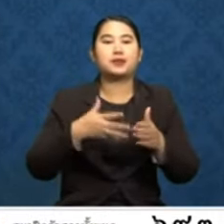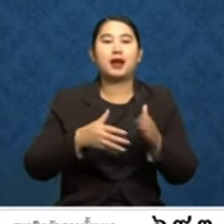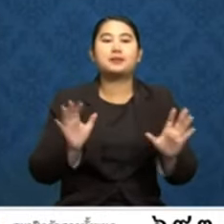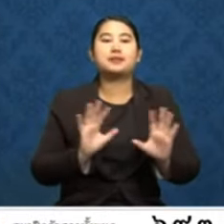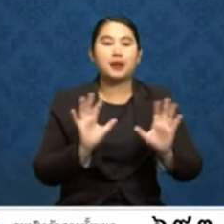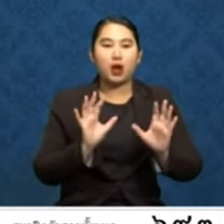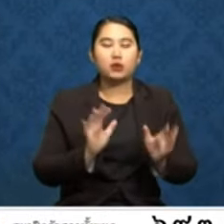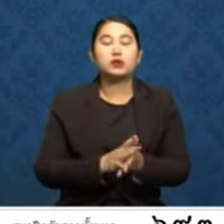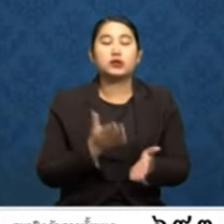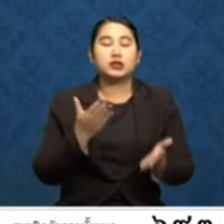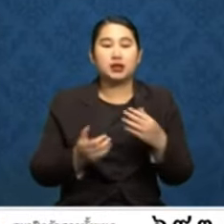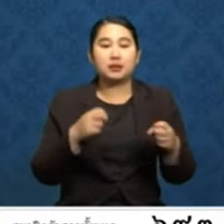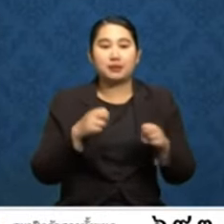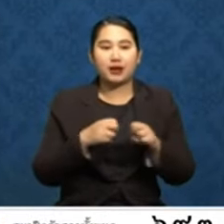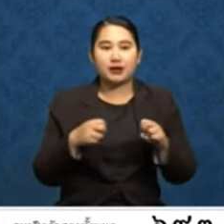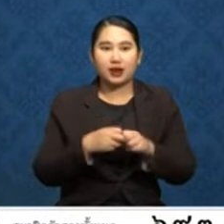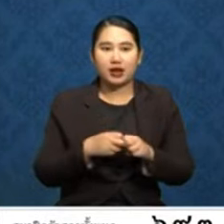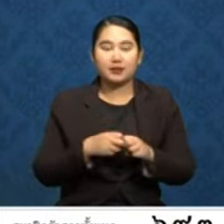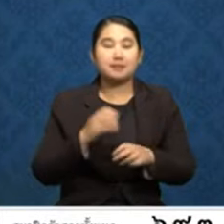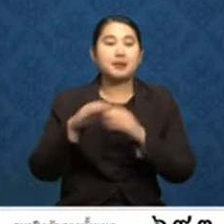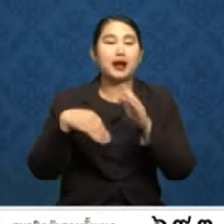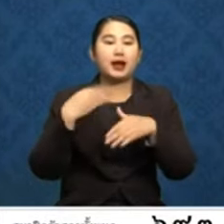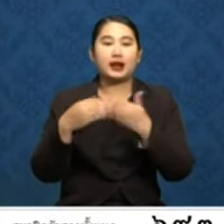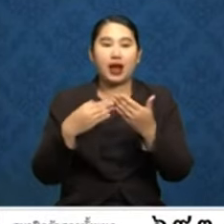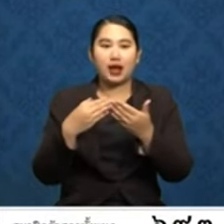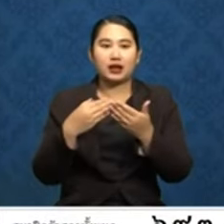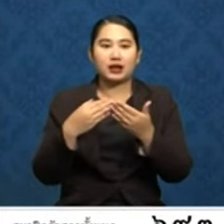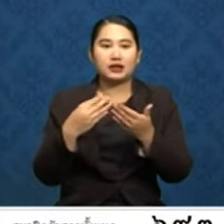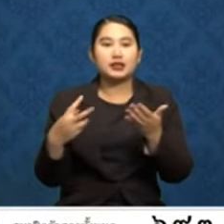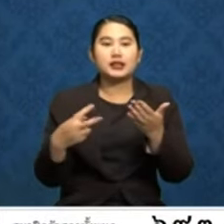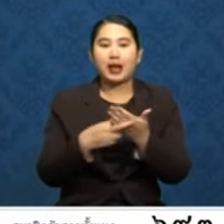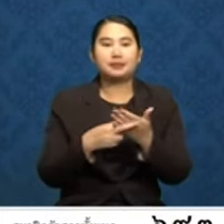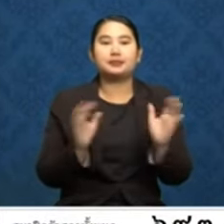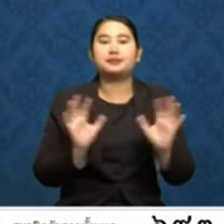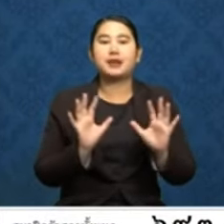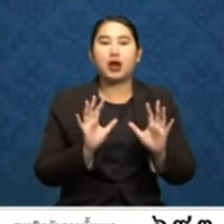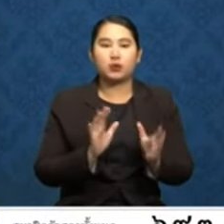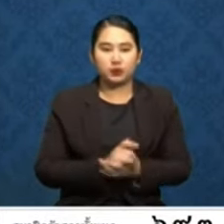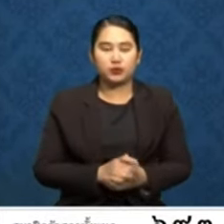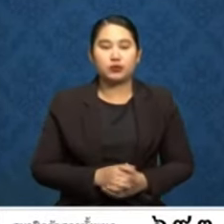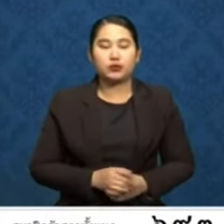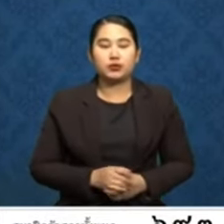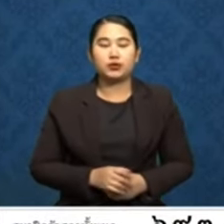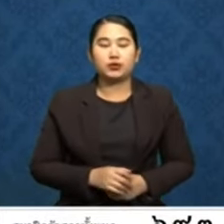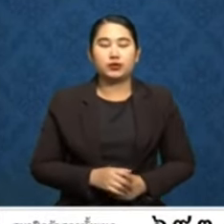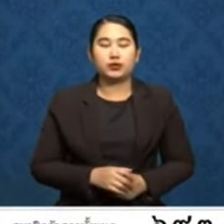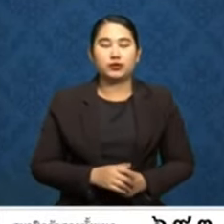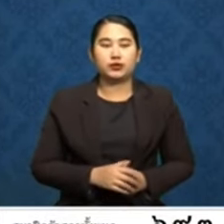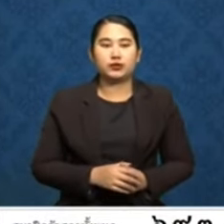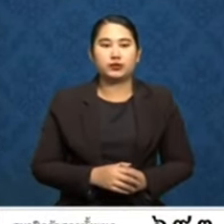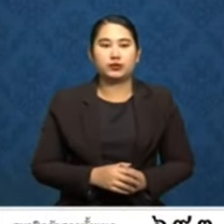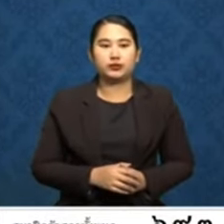รือขัดขวางการเจริญเติบโตทางเศรษฐกิจของประเทศ